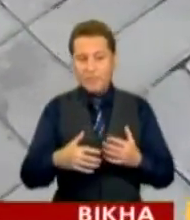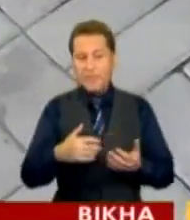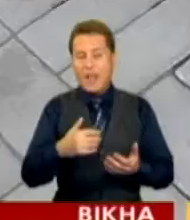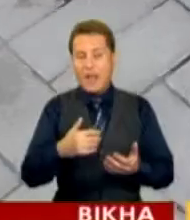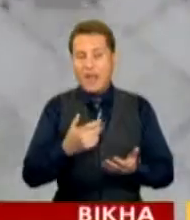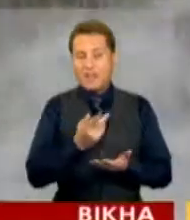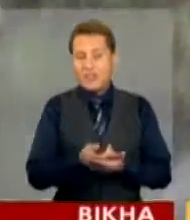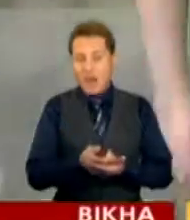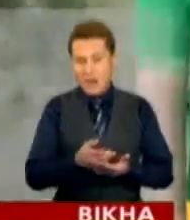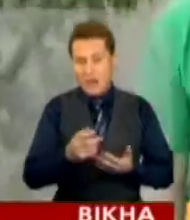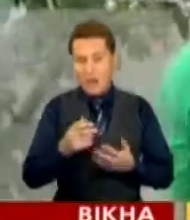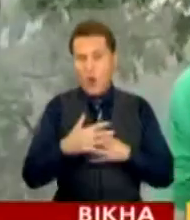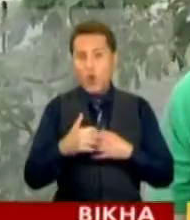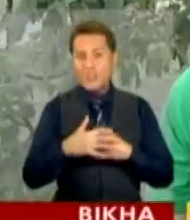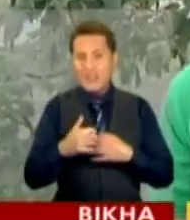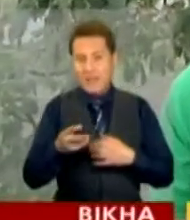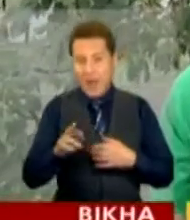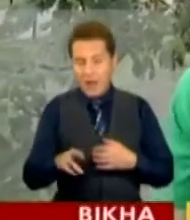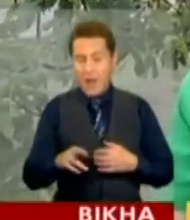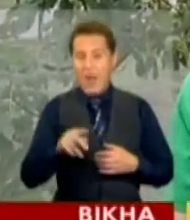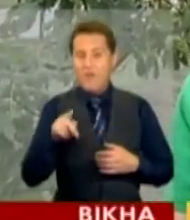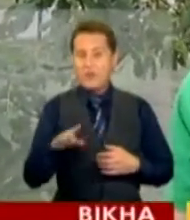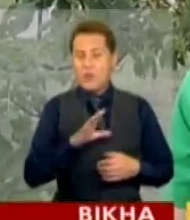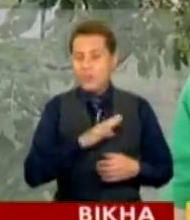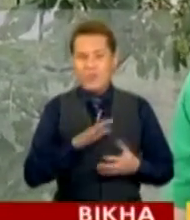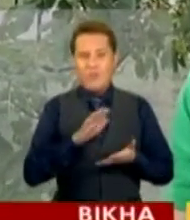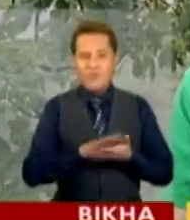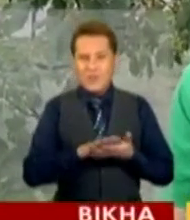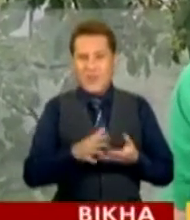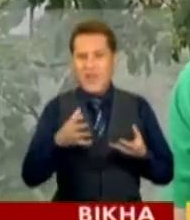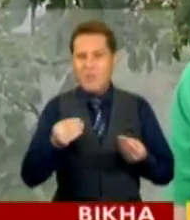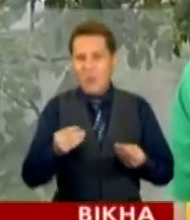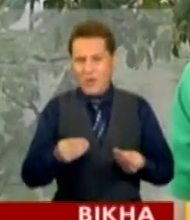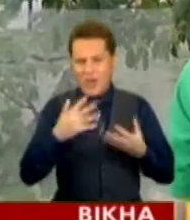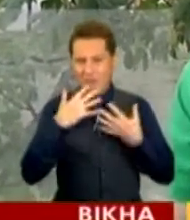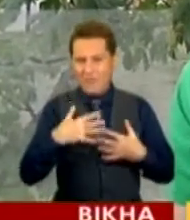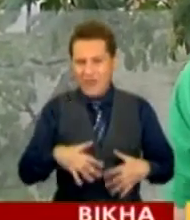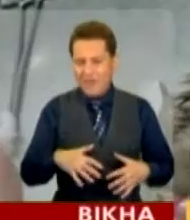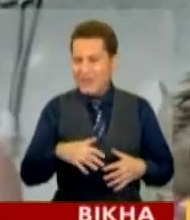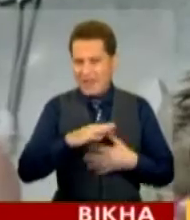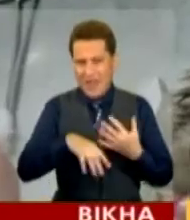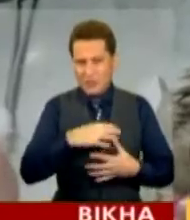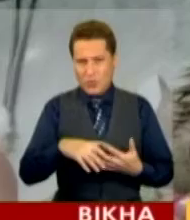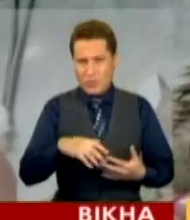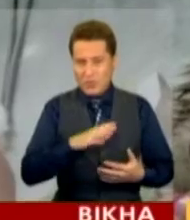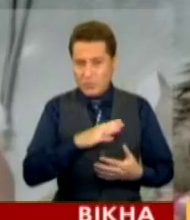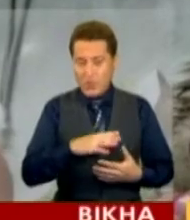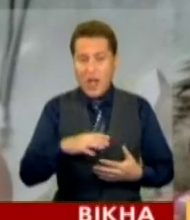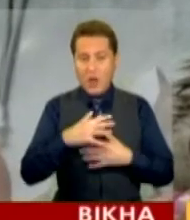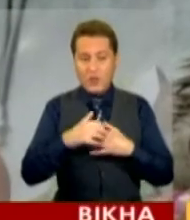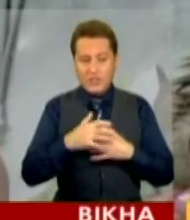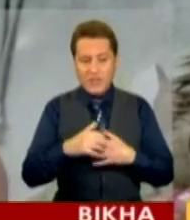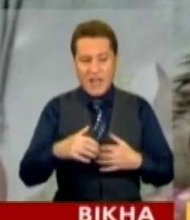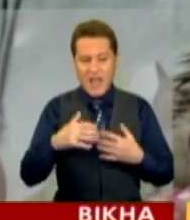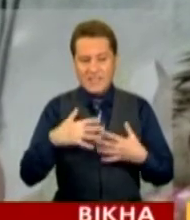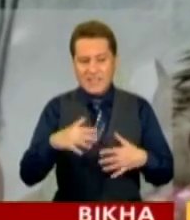котеня. І воно було брудне, мокре, в крові. Це була суміш така. Павло каже, кошеня